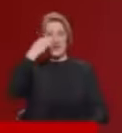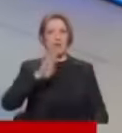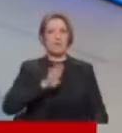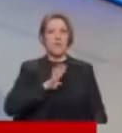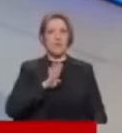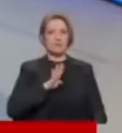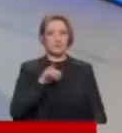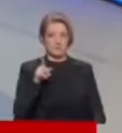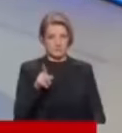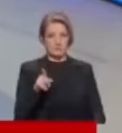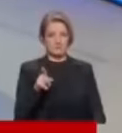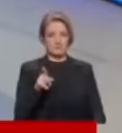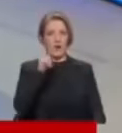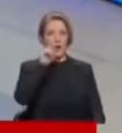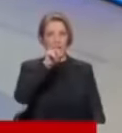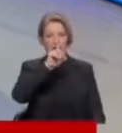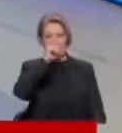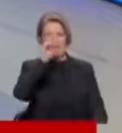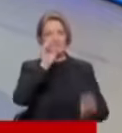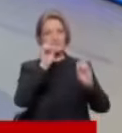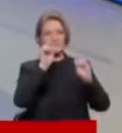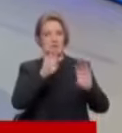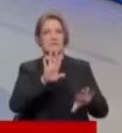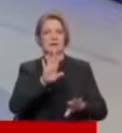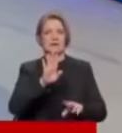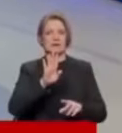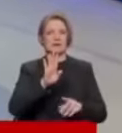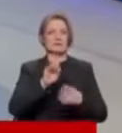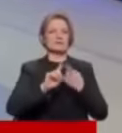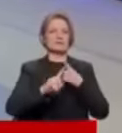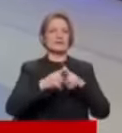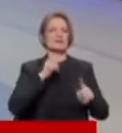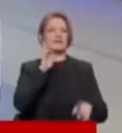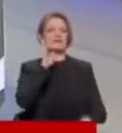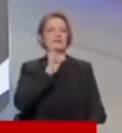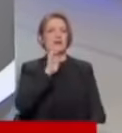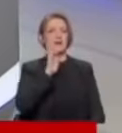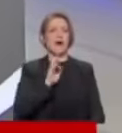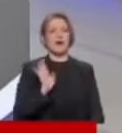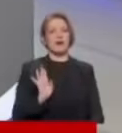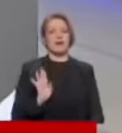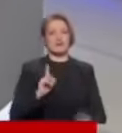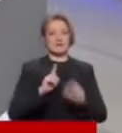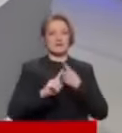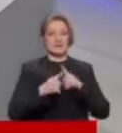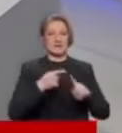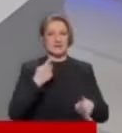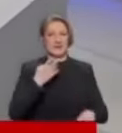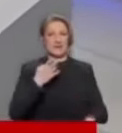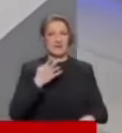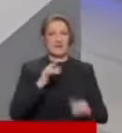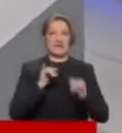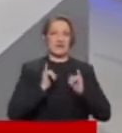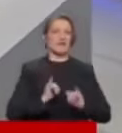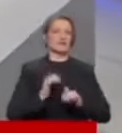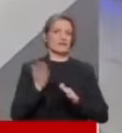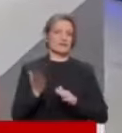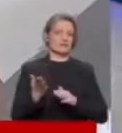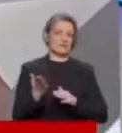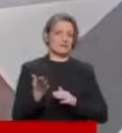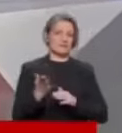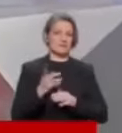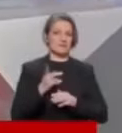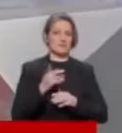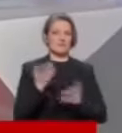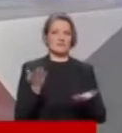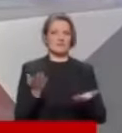İmamoğlu'nu orada yalnız bırakmak siyasi nezaket, siyasi feraset,